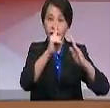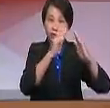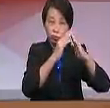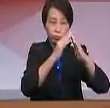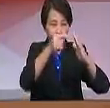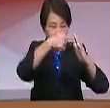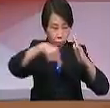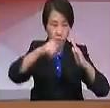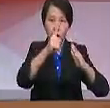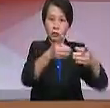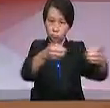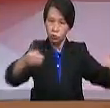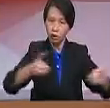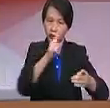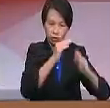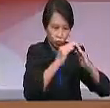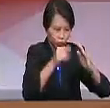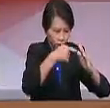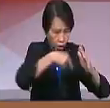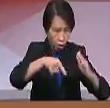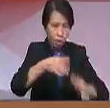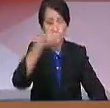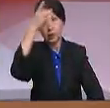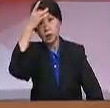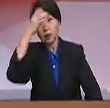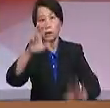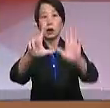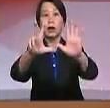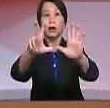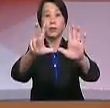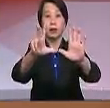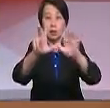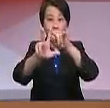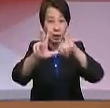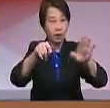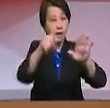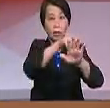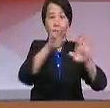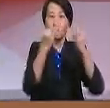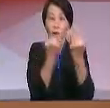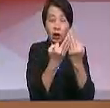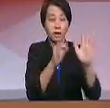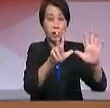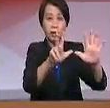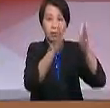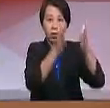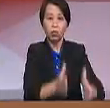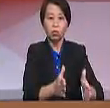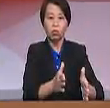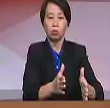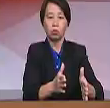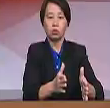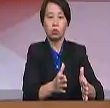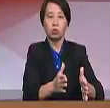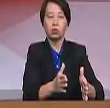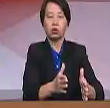satu rumah di satu daerah mempunyai 8 kes satu keluarga. Tetapi kita tutup